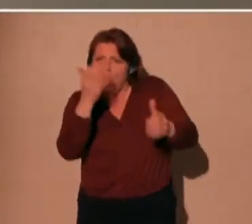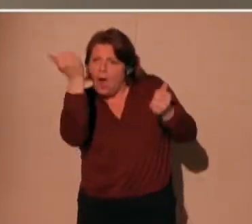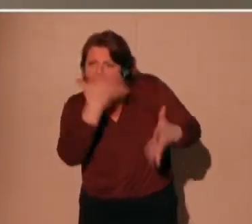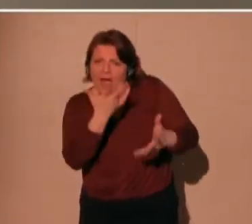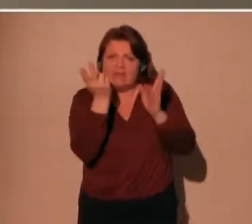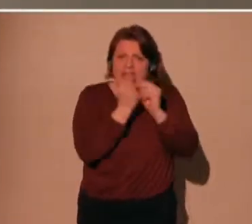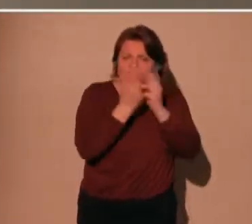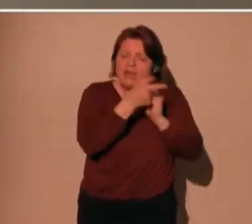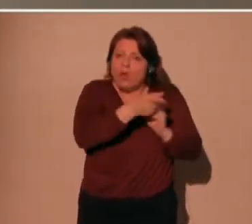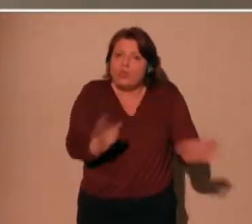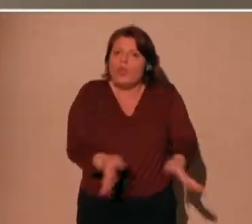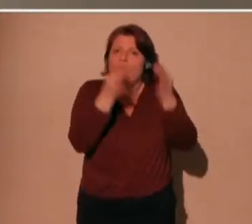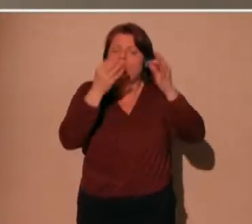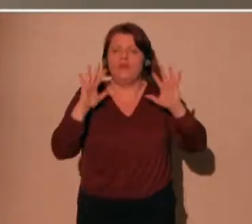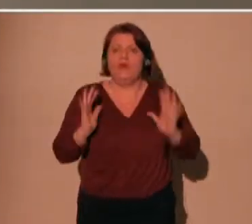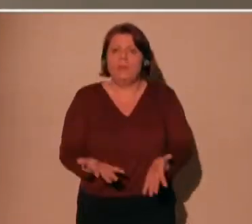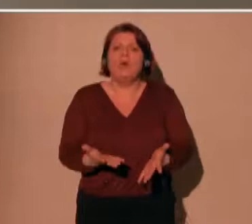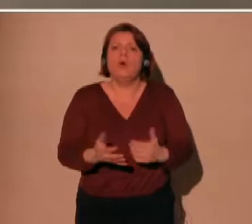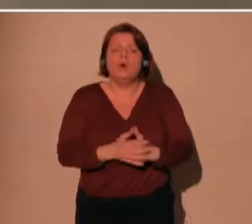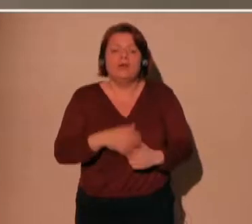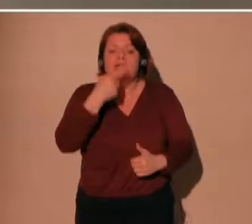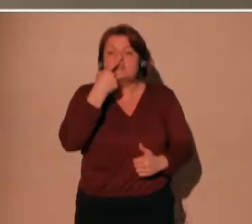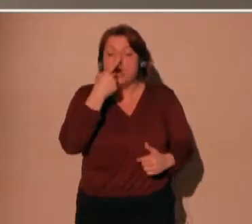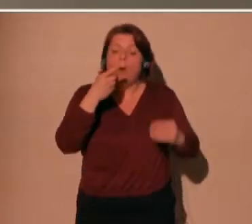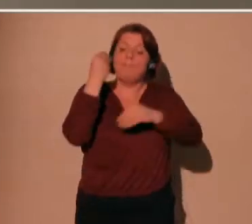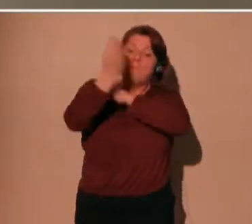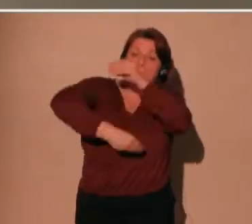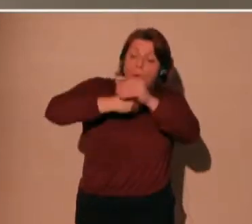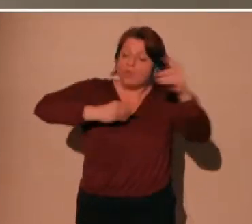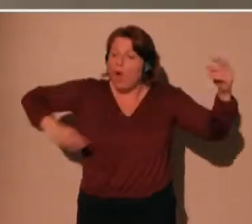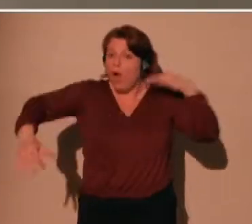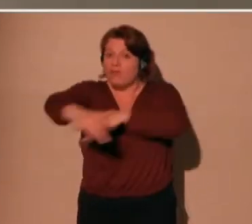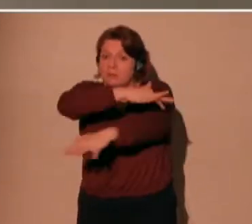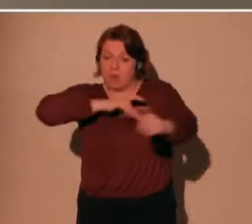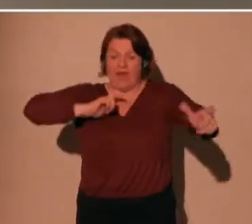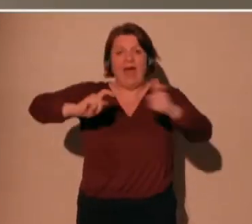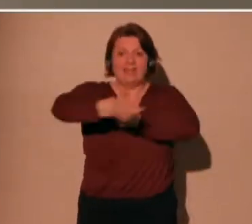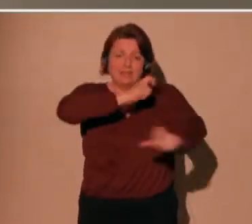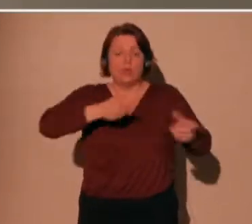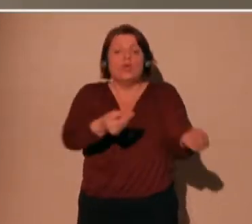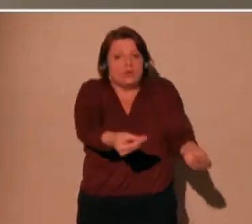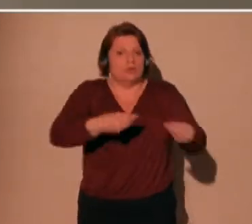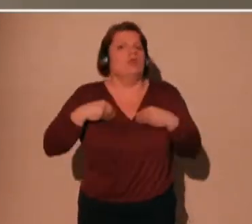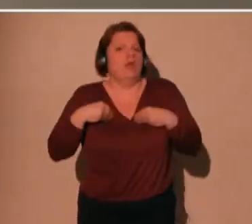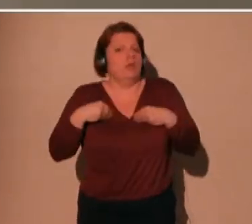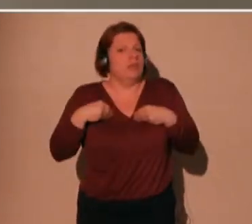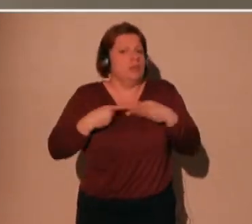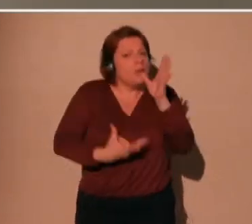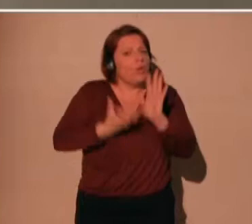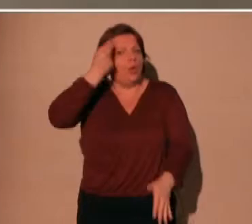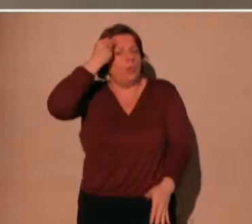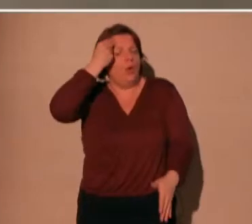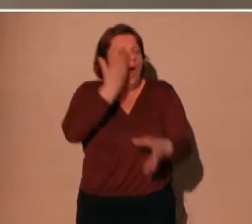Et nous pensons que le fait d'interagir avec le monde et l'environnement est un ingrédient clé. Pour que l'apprenant doit